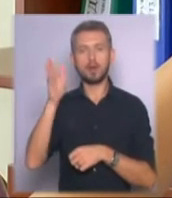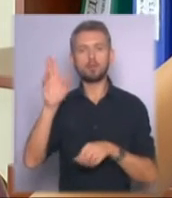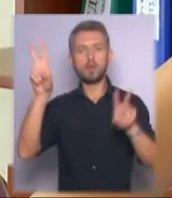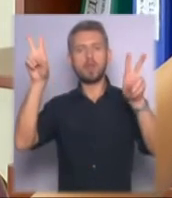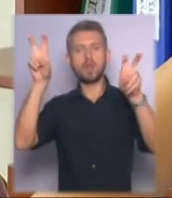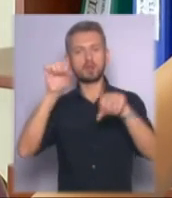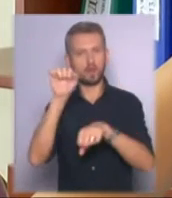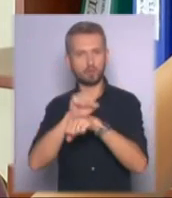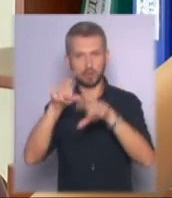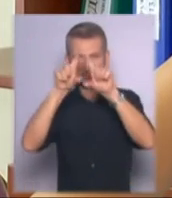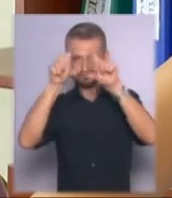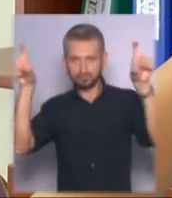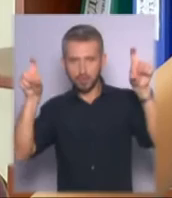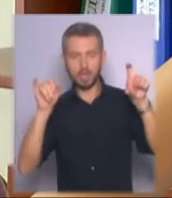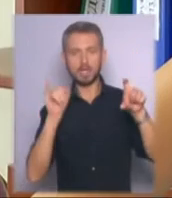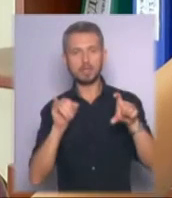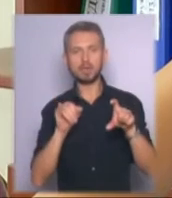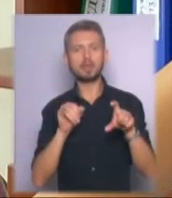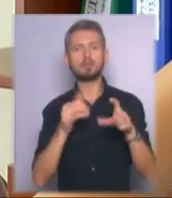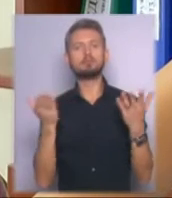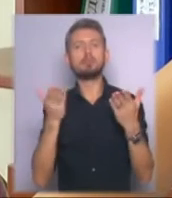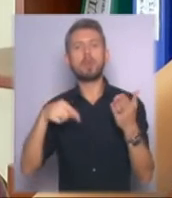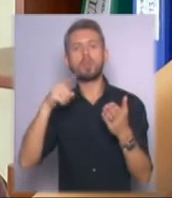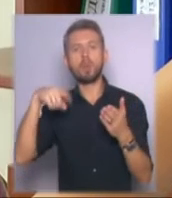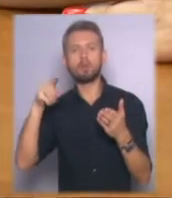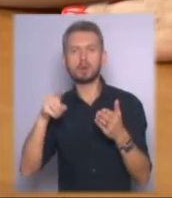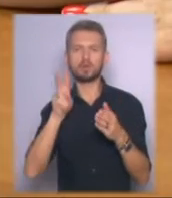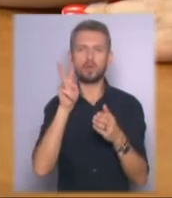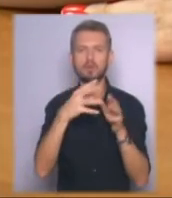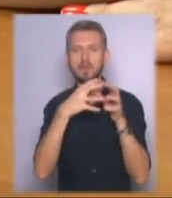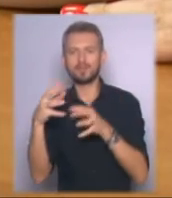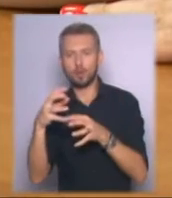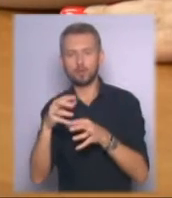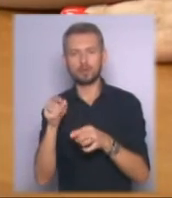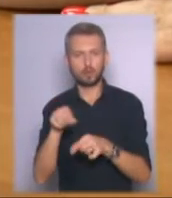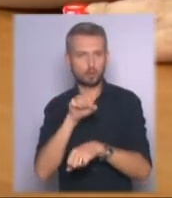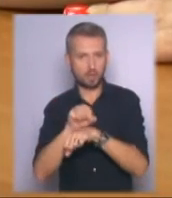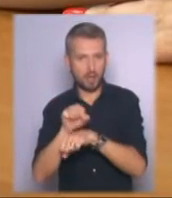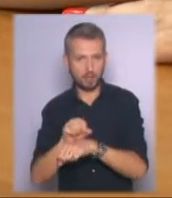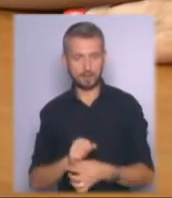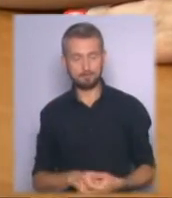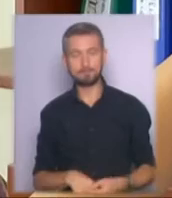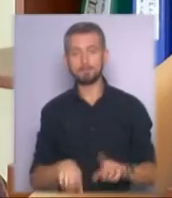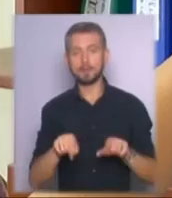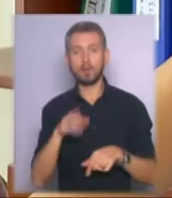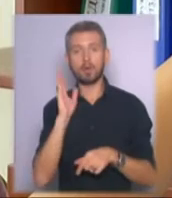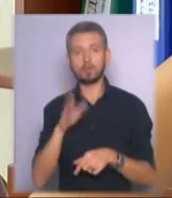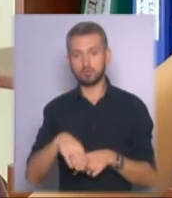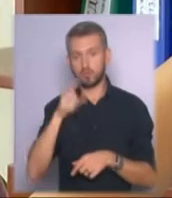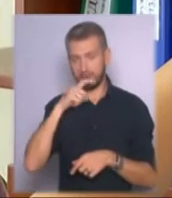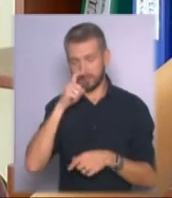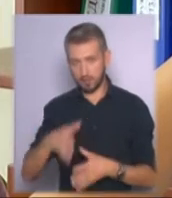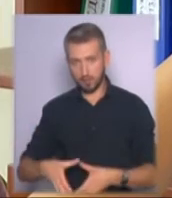зупинка та ті маршрути, перелік маршрутів, які зупиняються на даній зупинці. Також будуть урни для